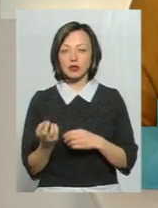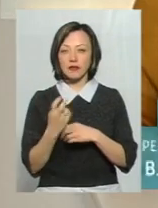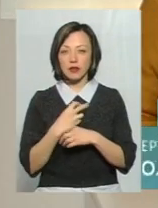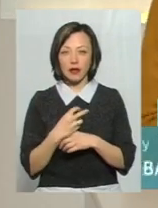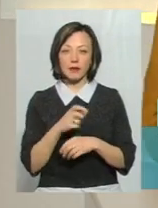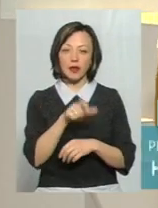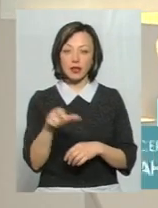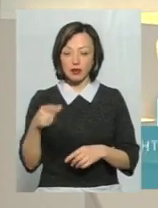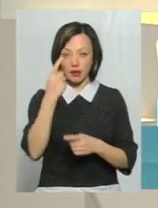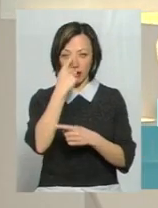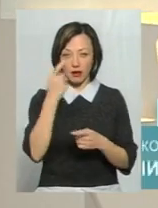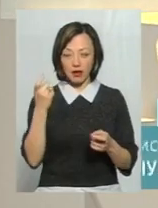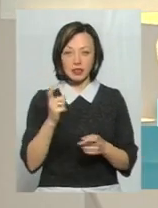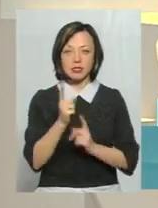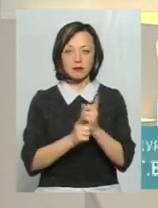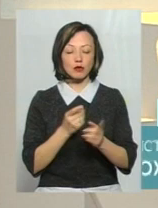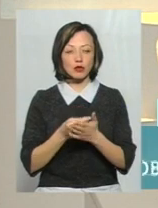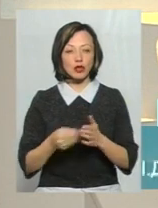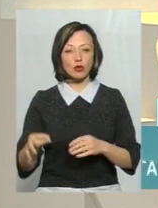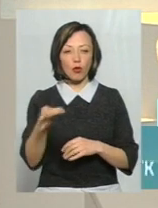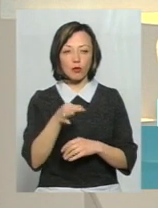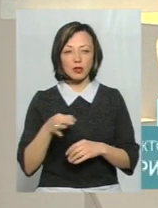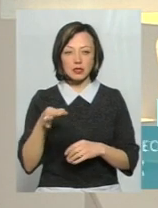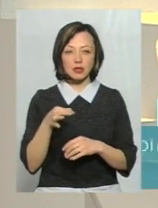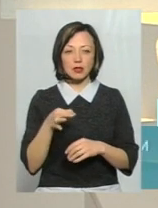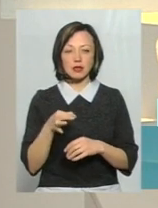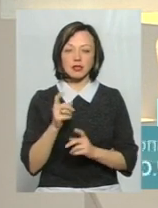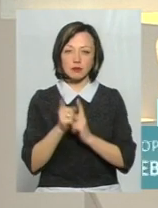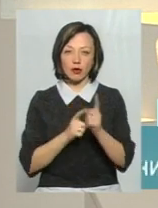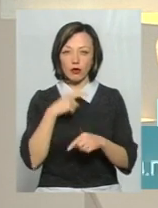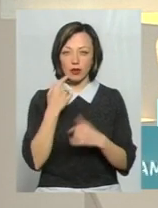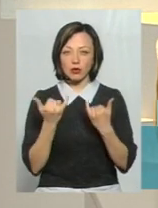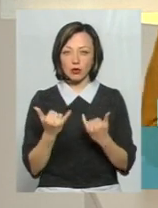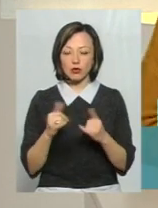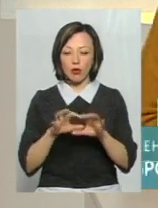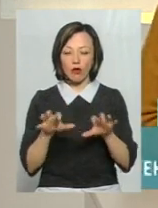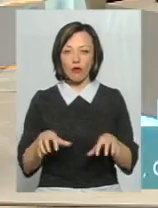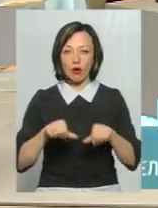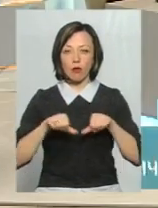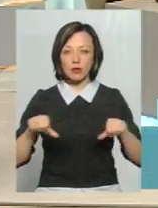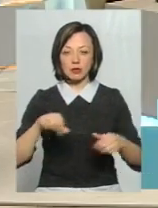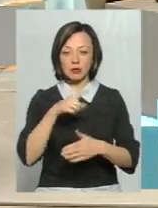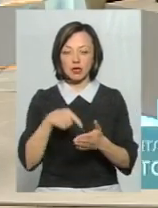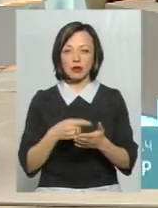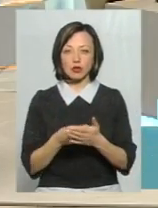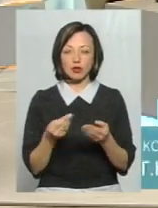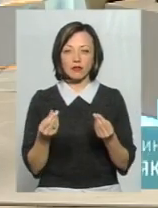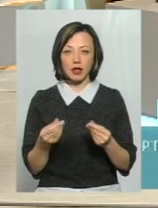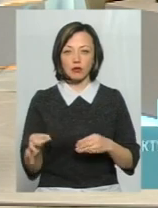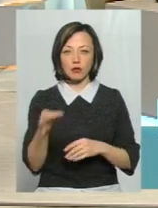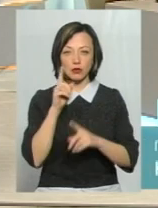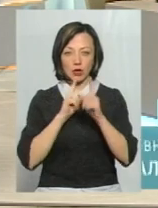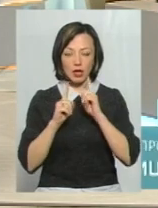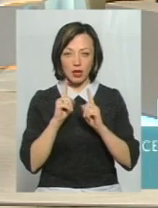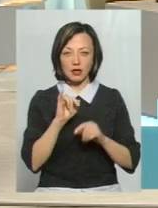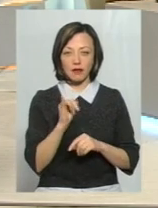А глядачам нагадаю, зміни до бюджету області. Про ці зміни ми говорили сьогодні із головою комісії з питань бюджету і фінансів обласної ради